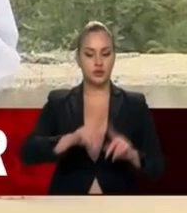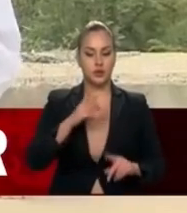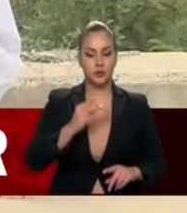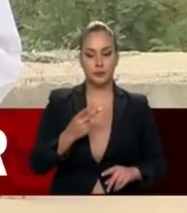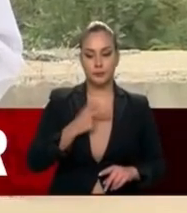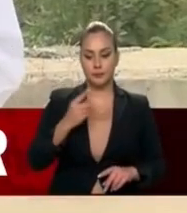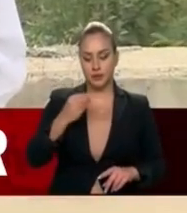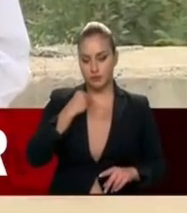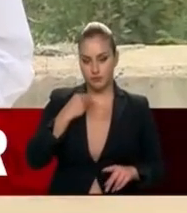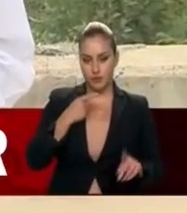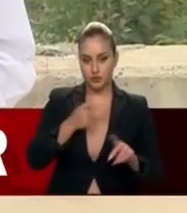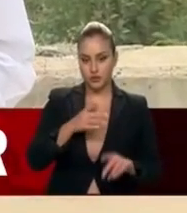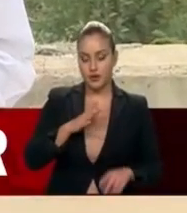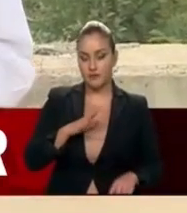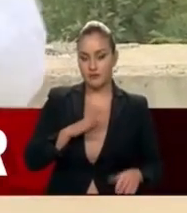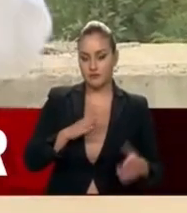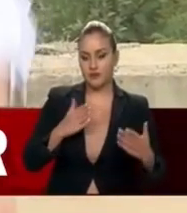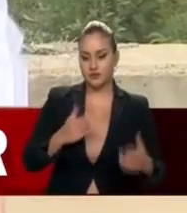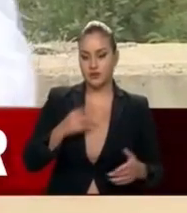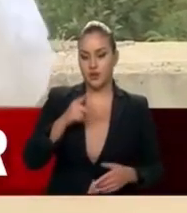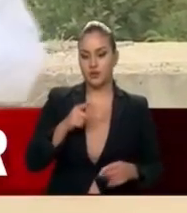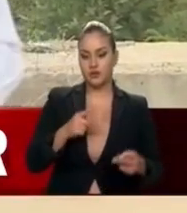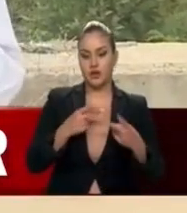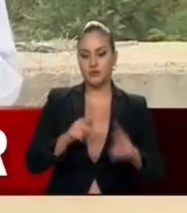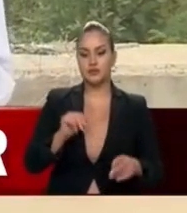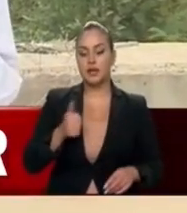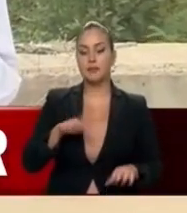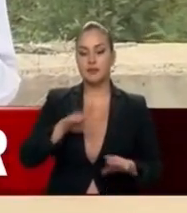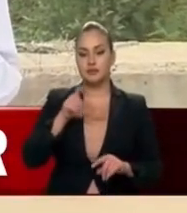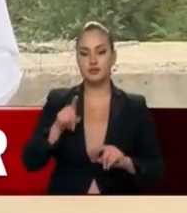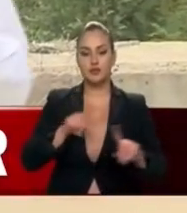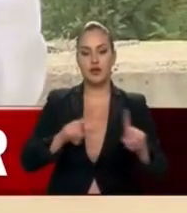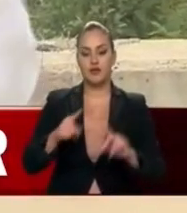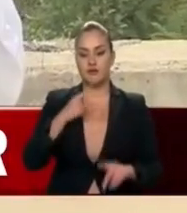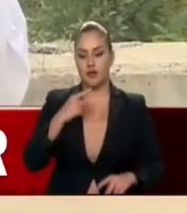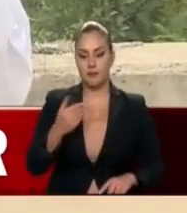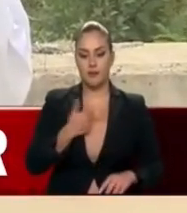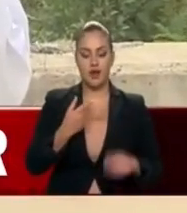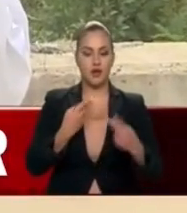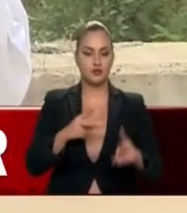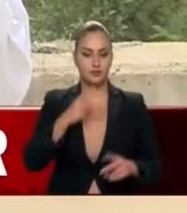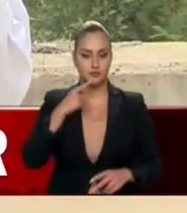Benim birine borcum varsa onun açması gerekmez mi bu davayı? Ben açtım.